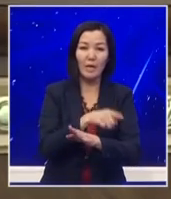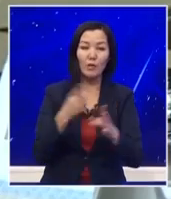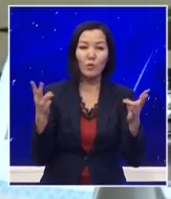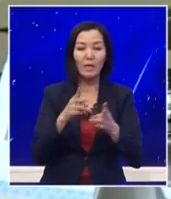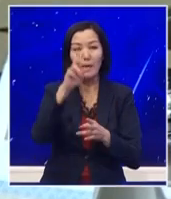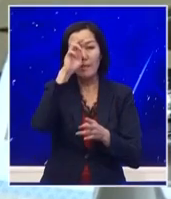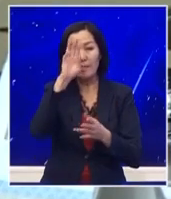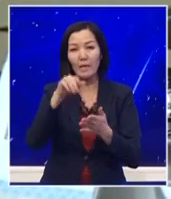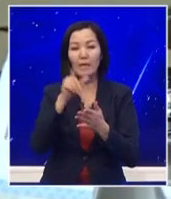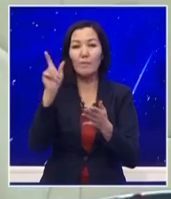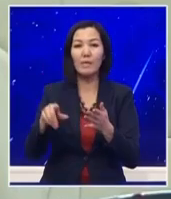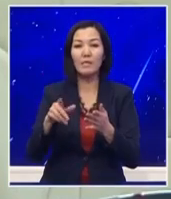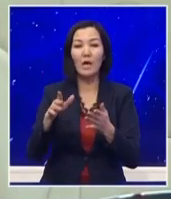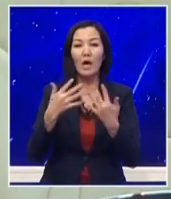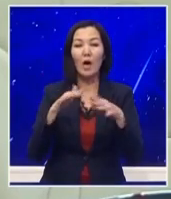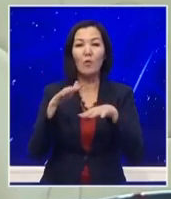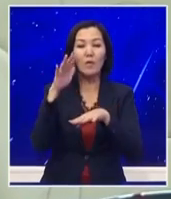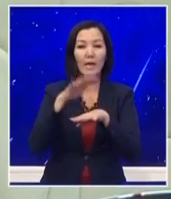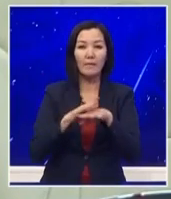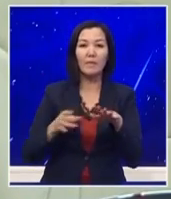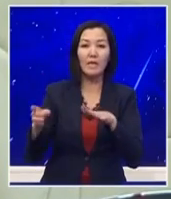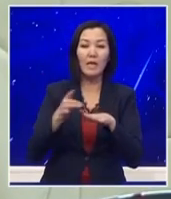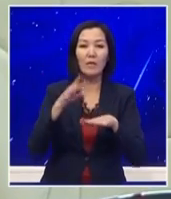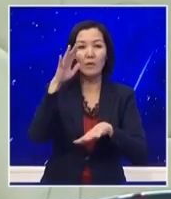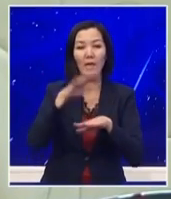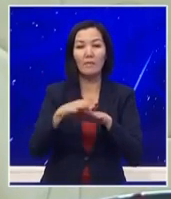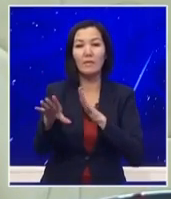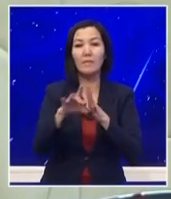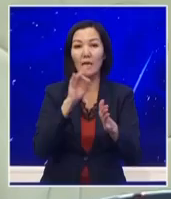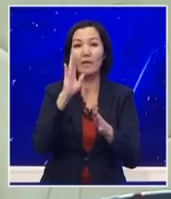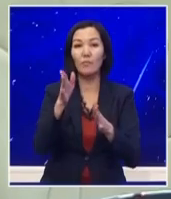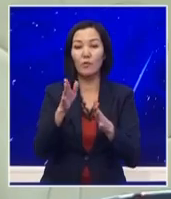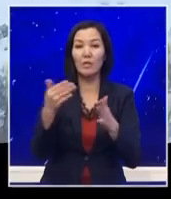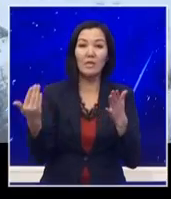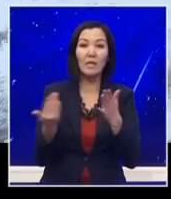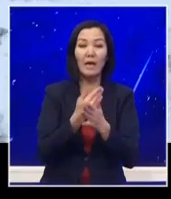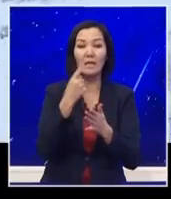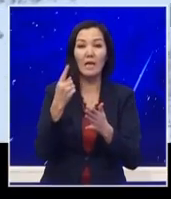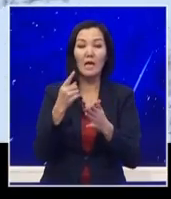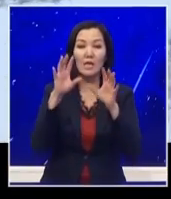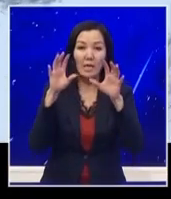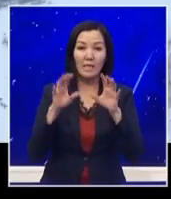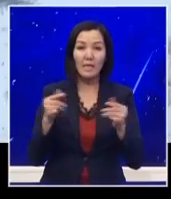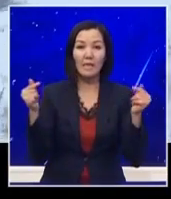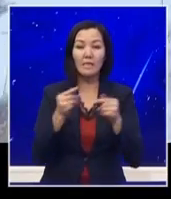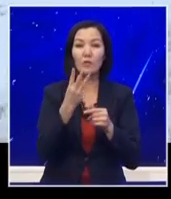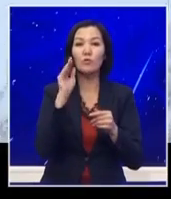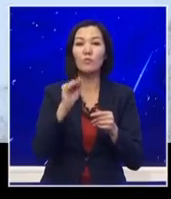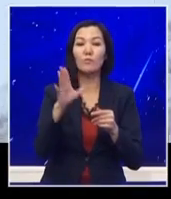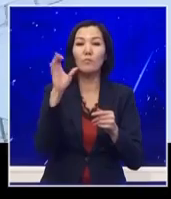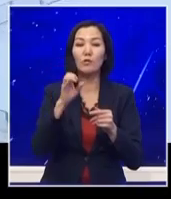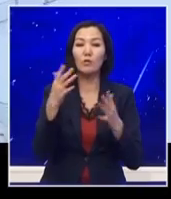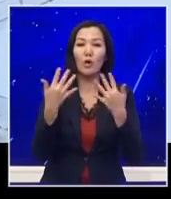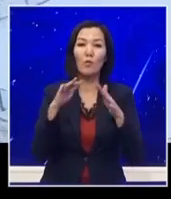мемлекет басшысы ауыл әкімдерінен кейін аудан әкімдерінің сайланатынын айтты. Жаңа стандарттарға сәйкес 3500 ауыл